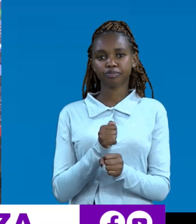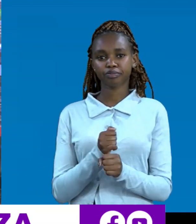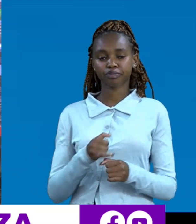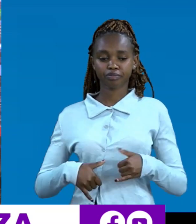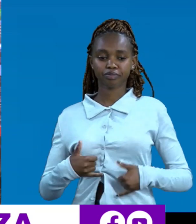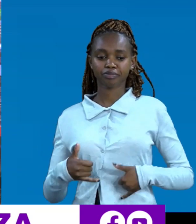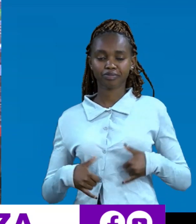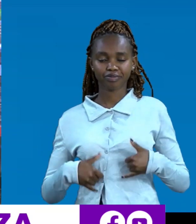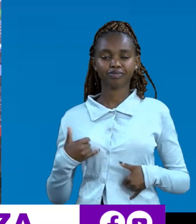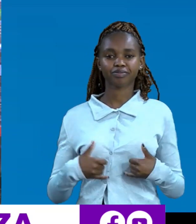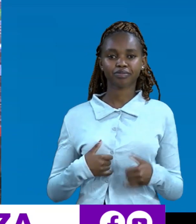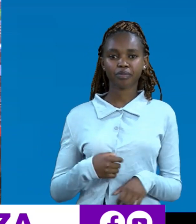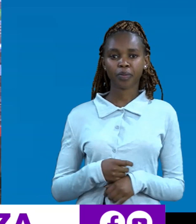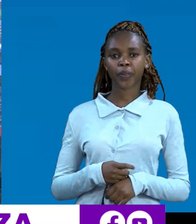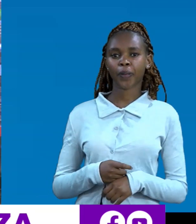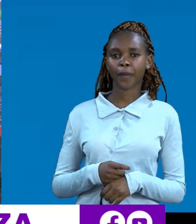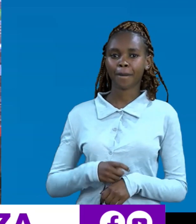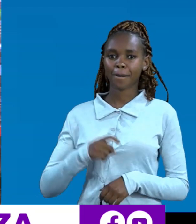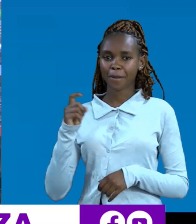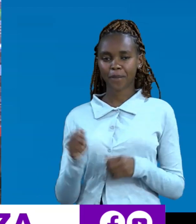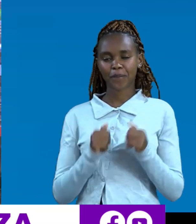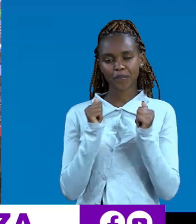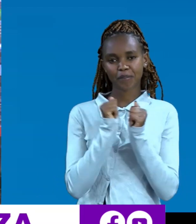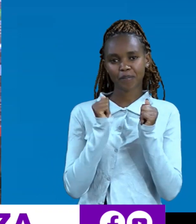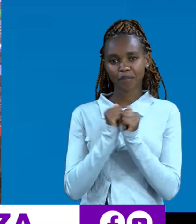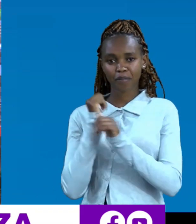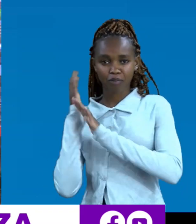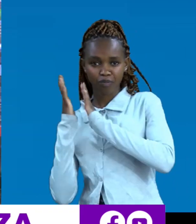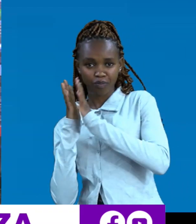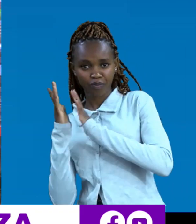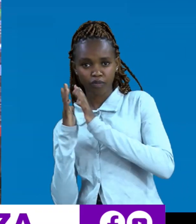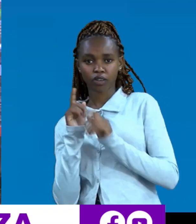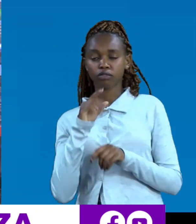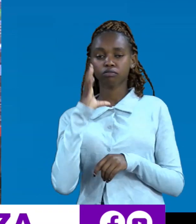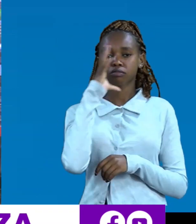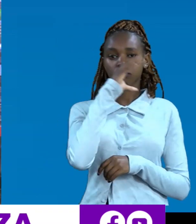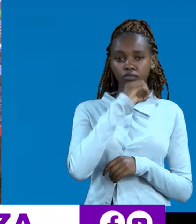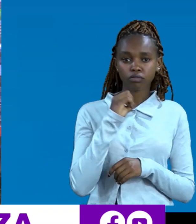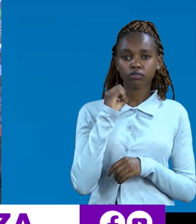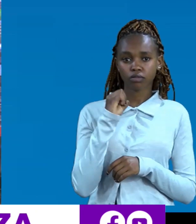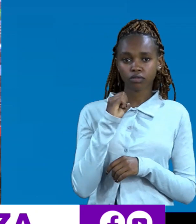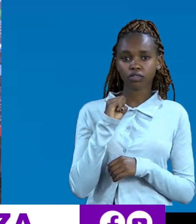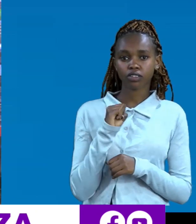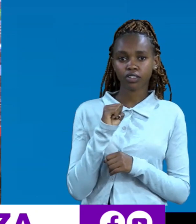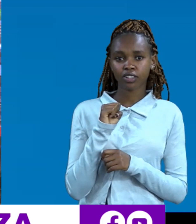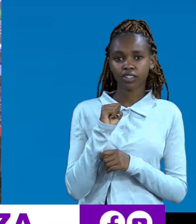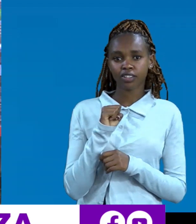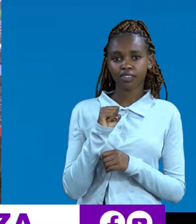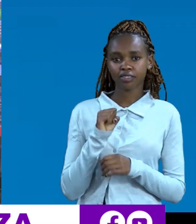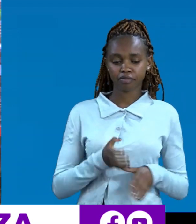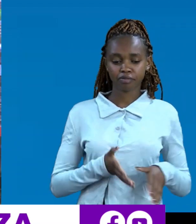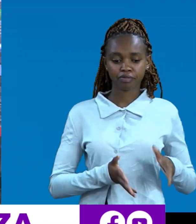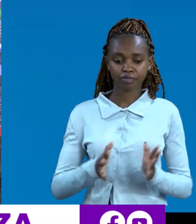kama alienda. Eh, mwenye alimiss, you missed. Unasemanga you missed sijui nini. Wewe tuwezi sema an opportunity